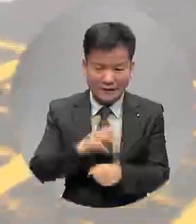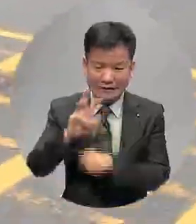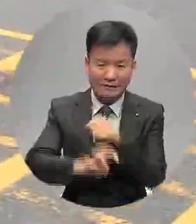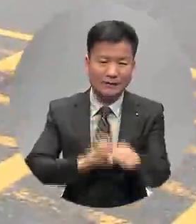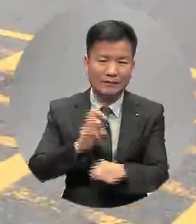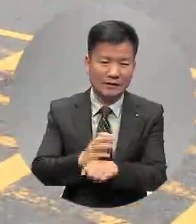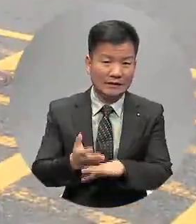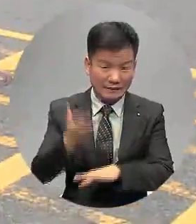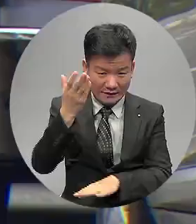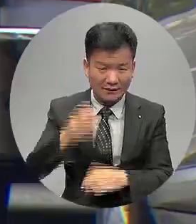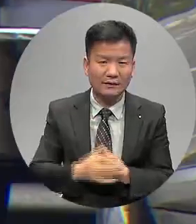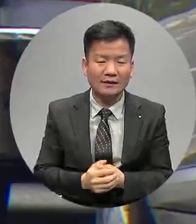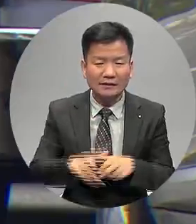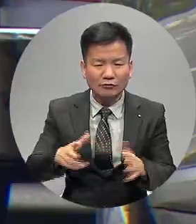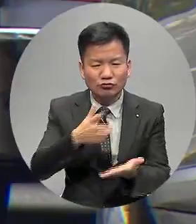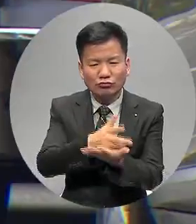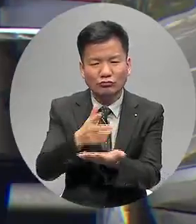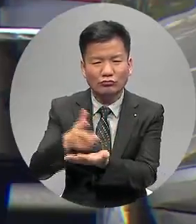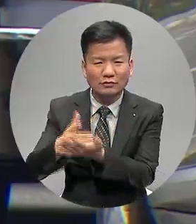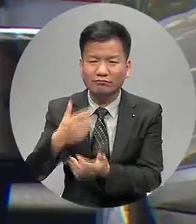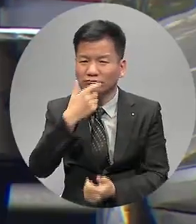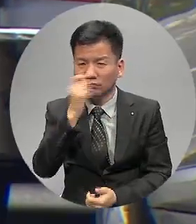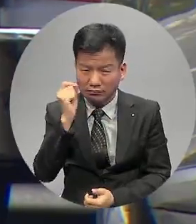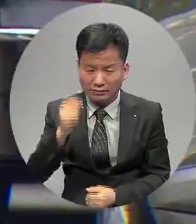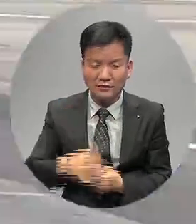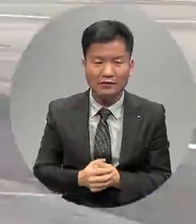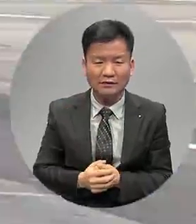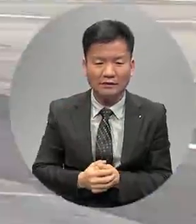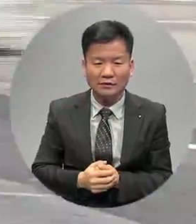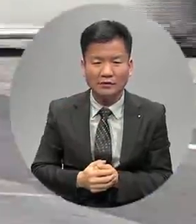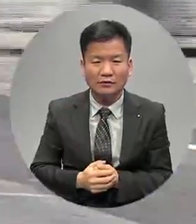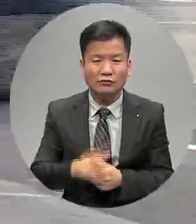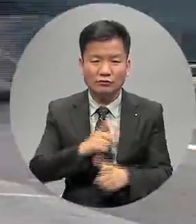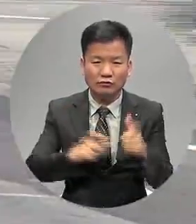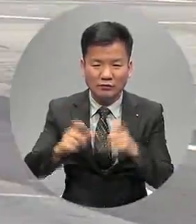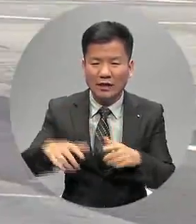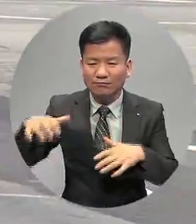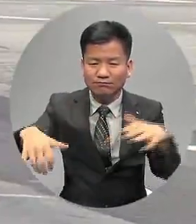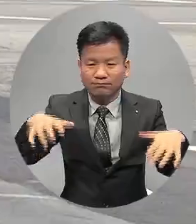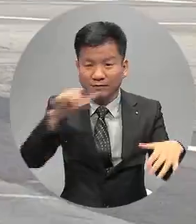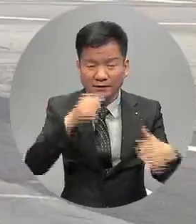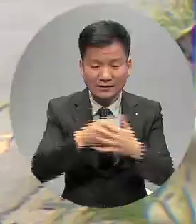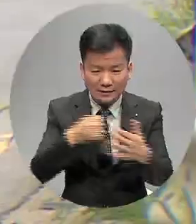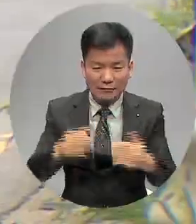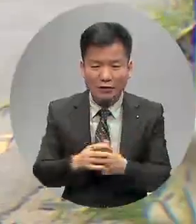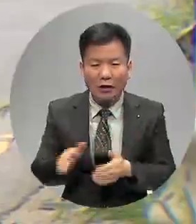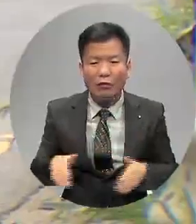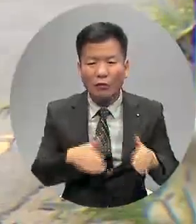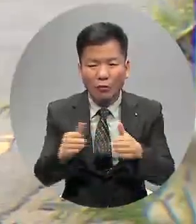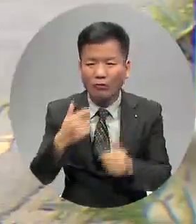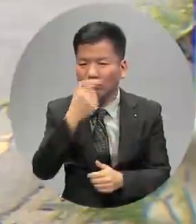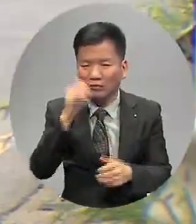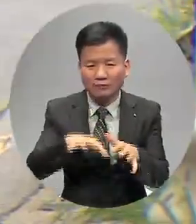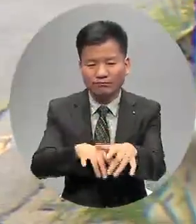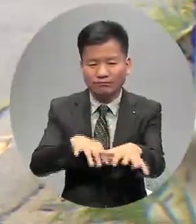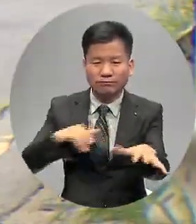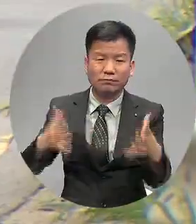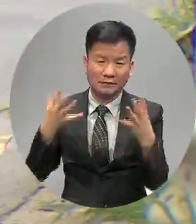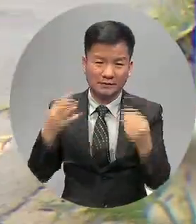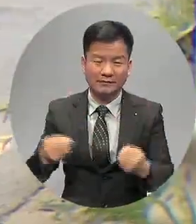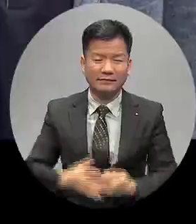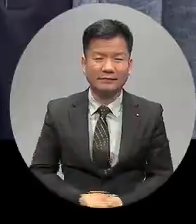30년 가까이 지나 주차시설 등이 부족하고 주변의 추가 개발이 이어지며 연결도로 혼잡도 심해지고